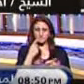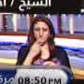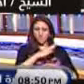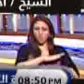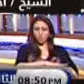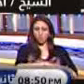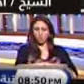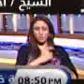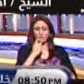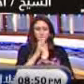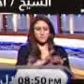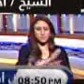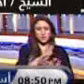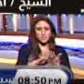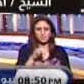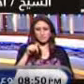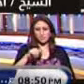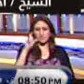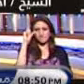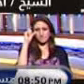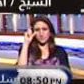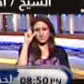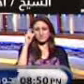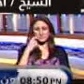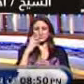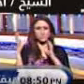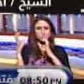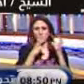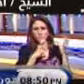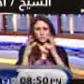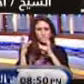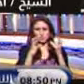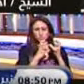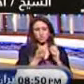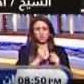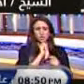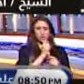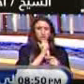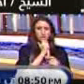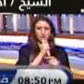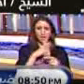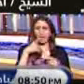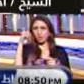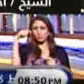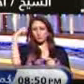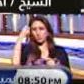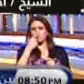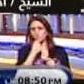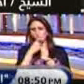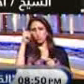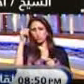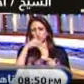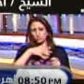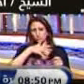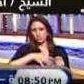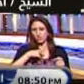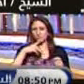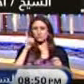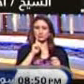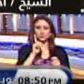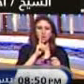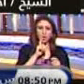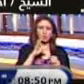النهاردة أنت ممكن تخش أي مسجد تلاقي فيه صراعات، الخطيب بيؤيد الدكتور مرسي أو بيطعن في الدكتور مرسي،